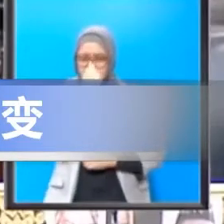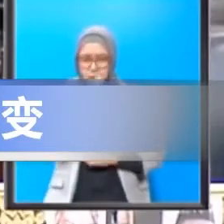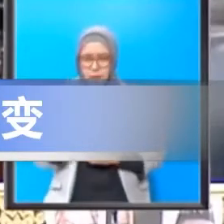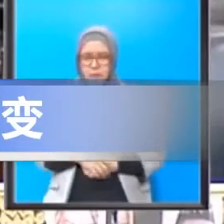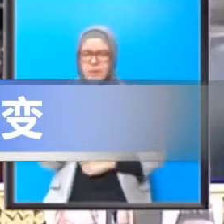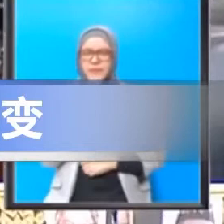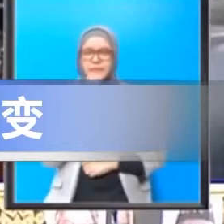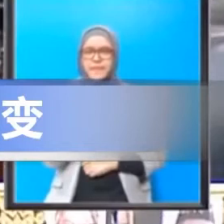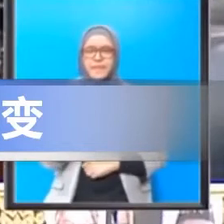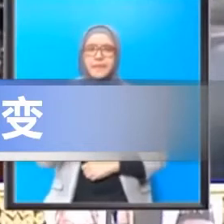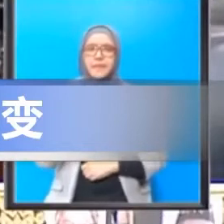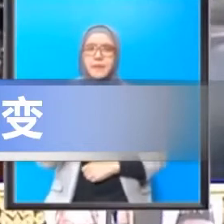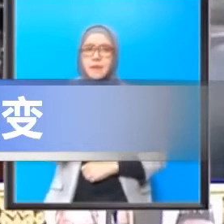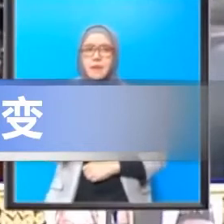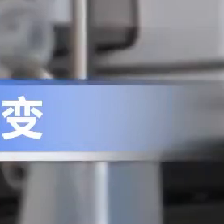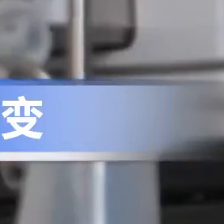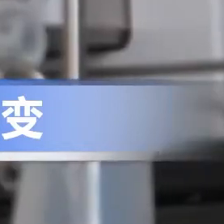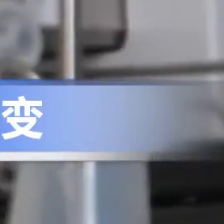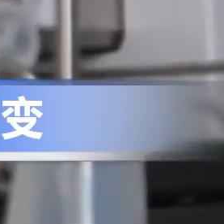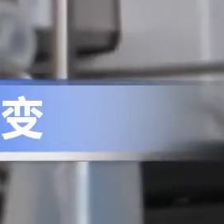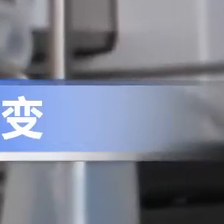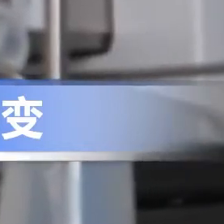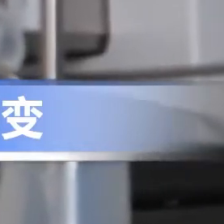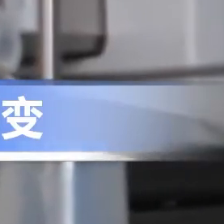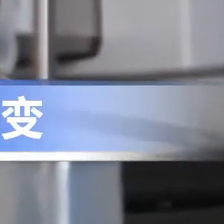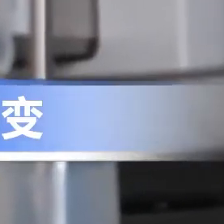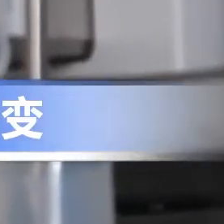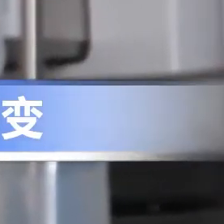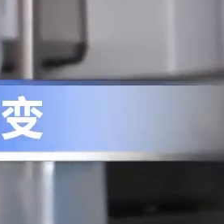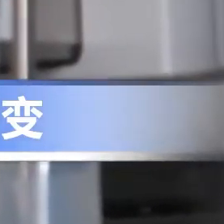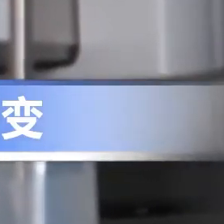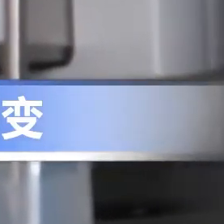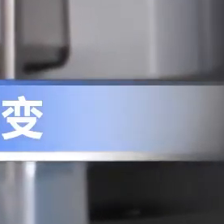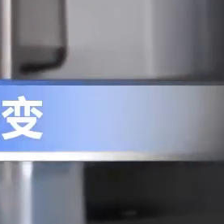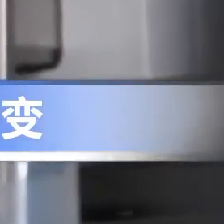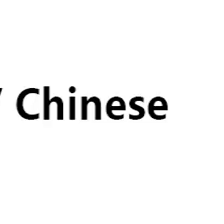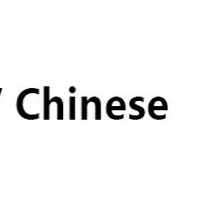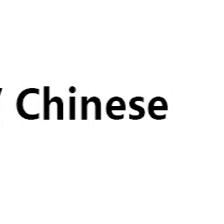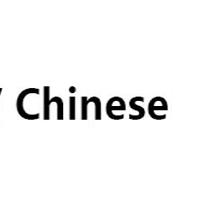缴付其他的收费。国盟政府放眼我国70%人口可以接种疫苗。